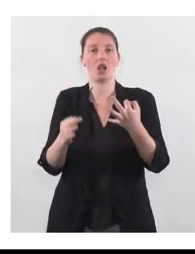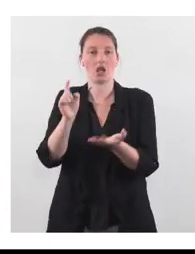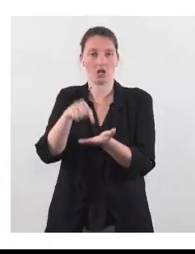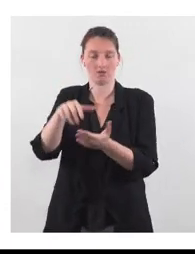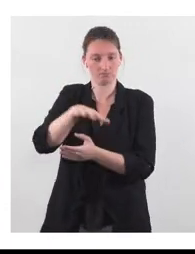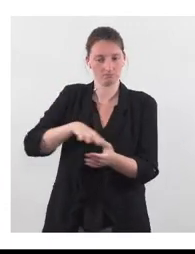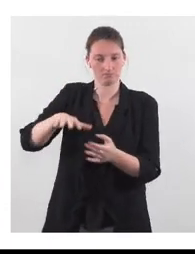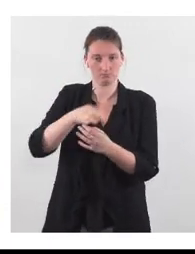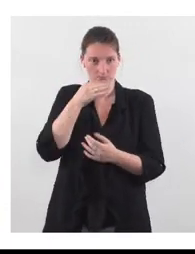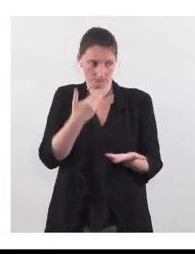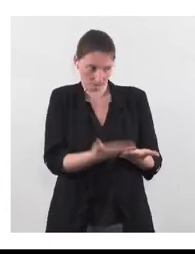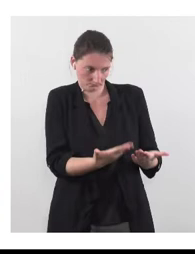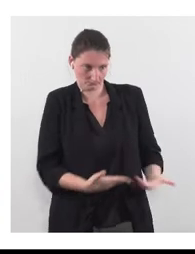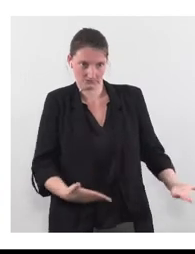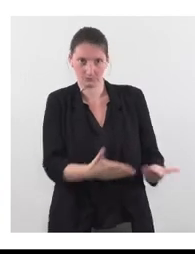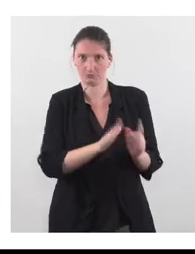cas de discrimination.